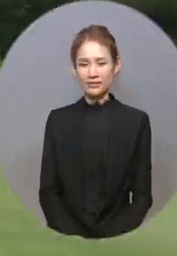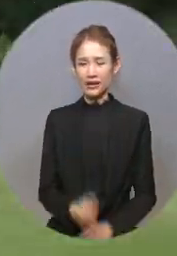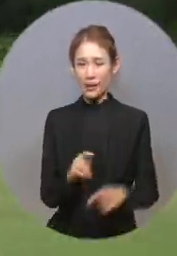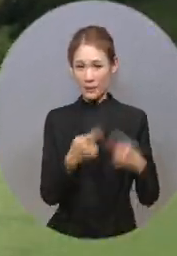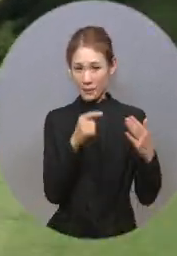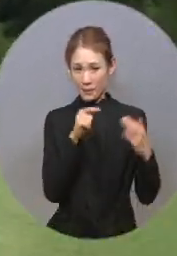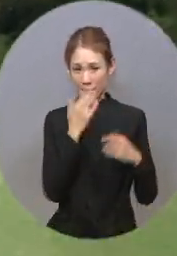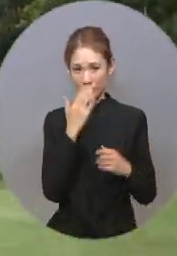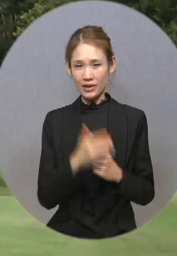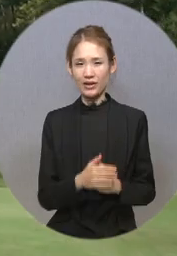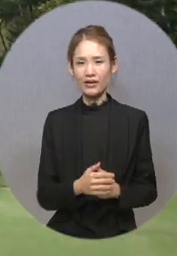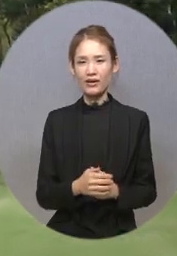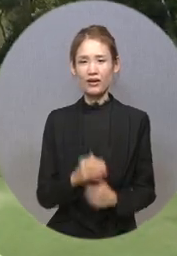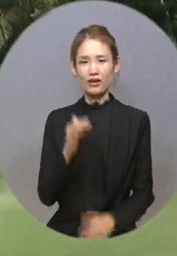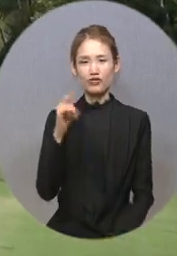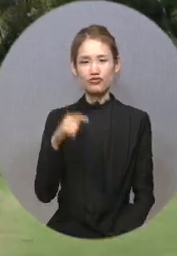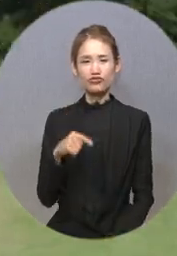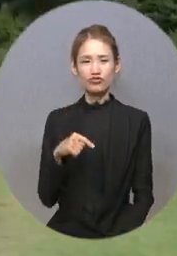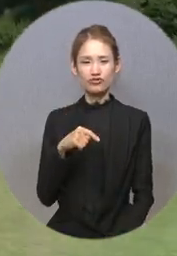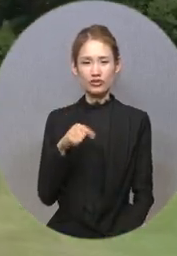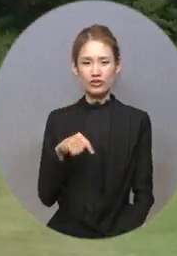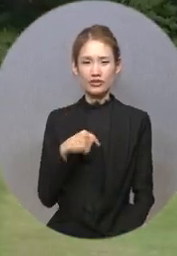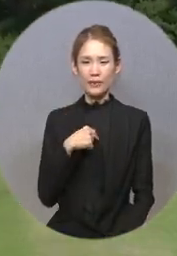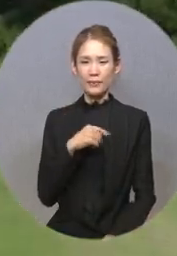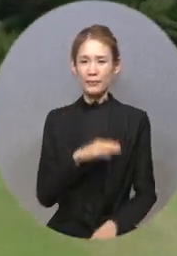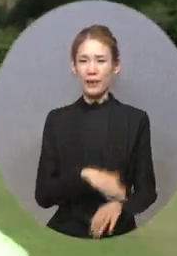아니, 이게 훅라이라서 왼쪽 갈 건데.